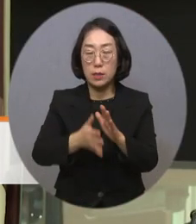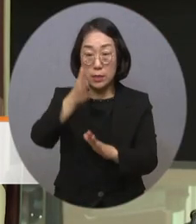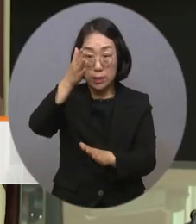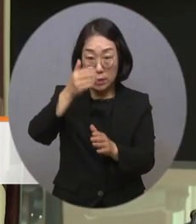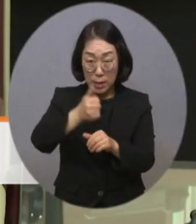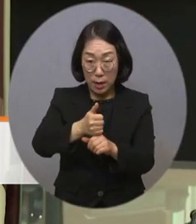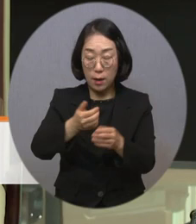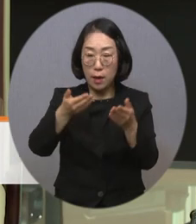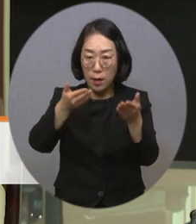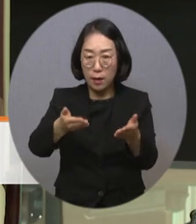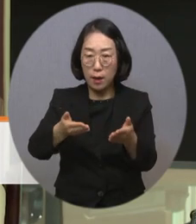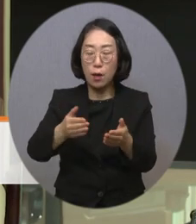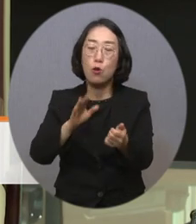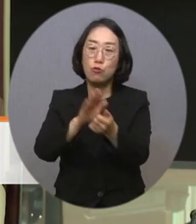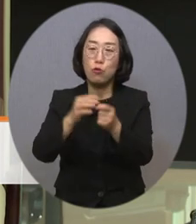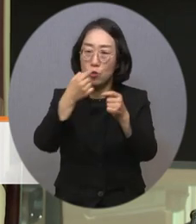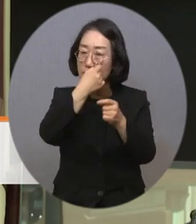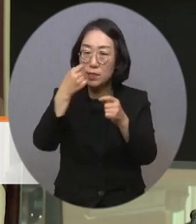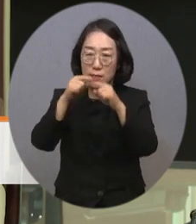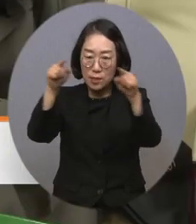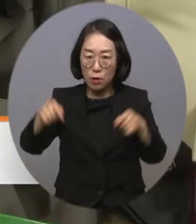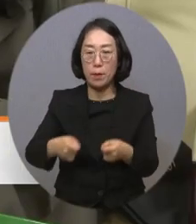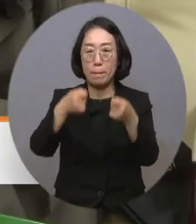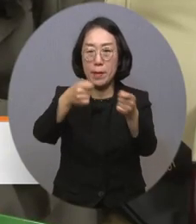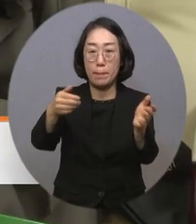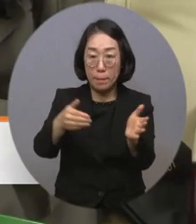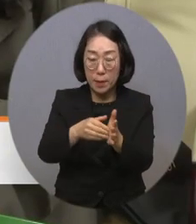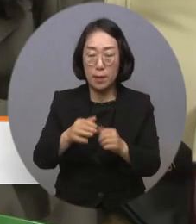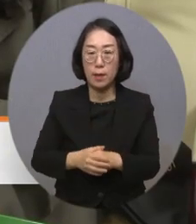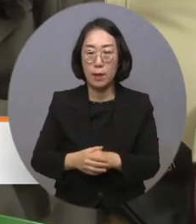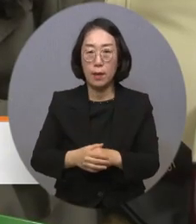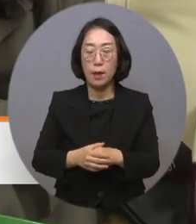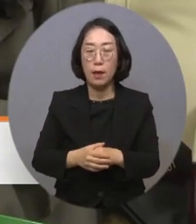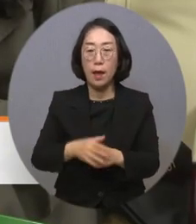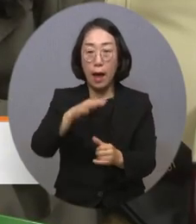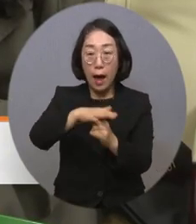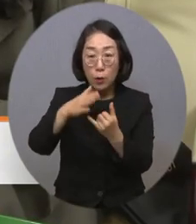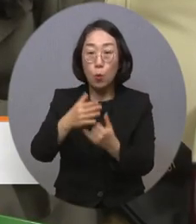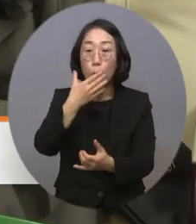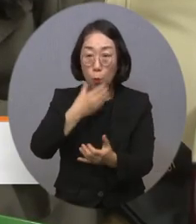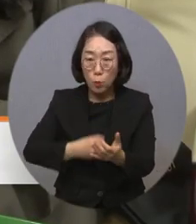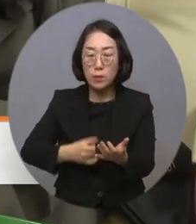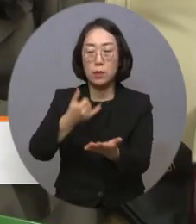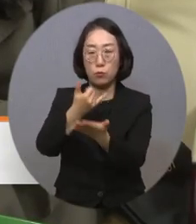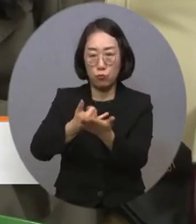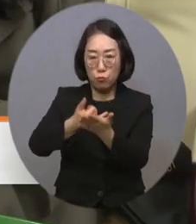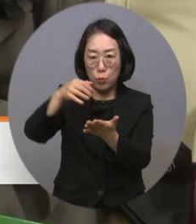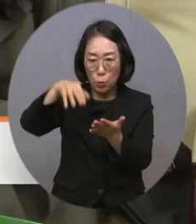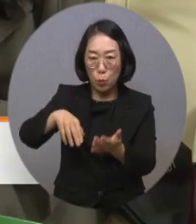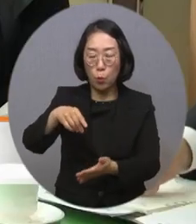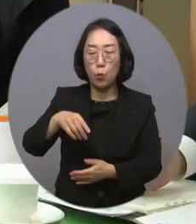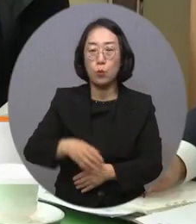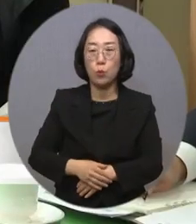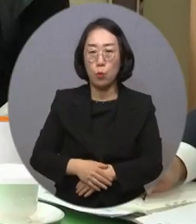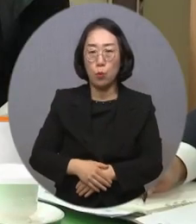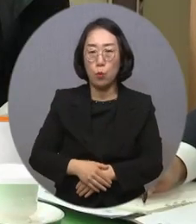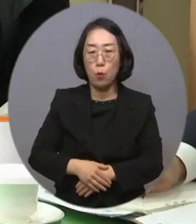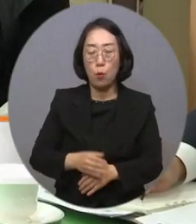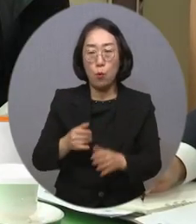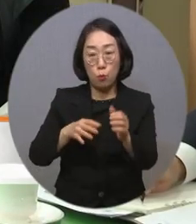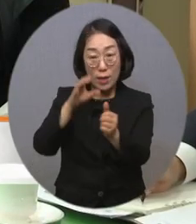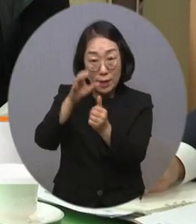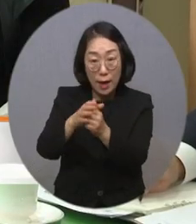전달했습니다 초록우산 어린이 재단 은 아동복지시설 여수 보육원과 3 회원 전남 동부 가정위탁